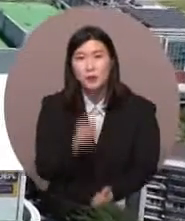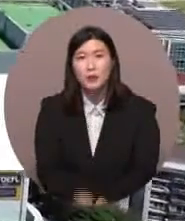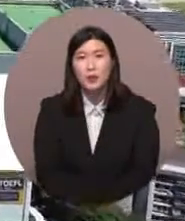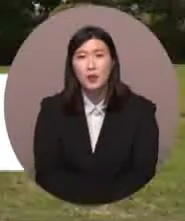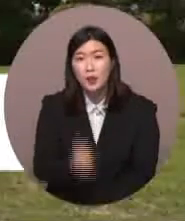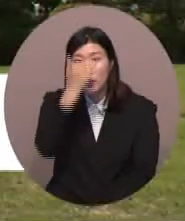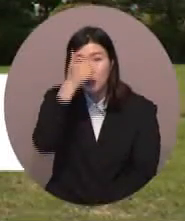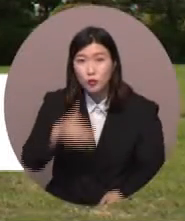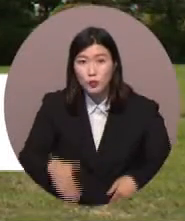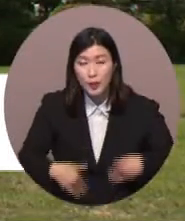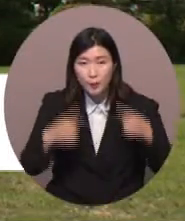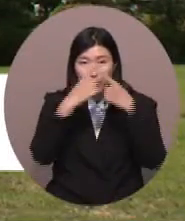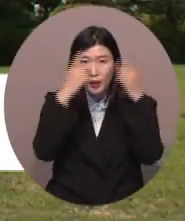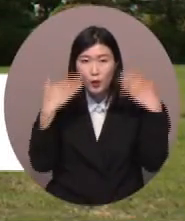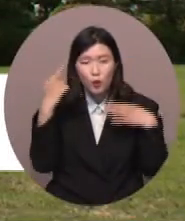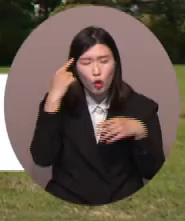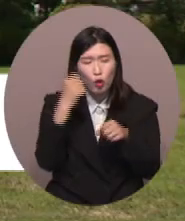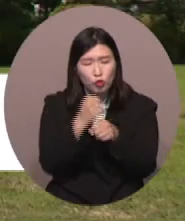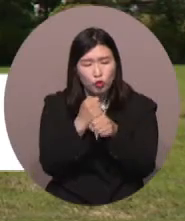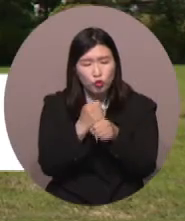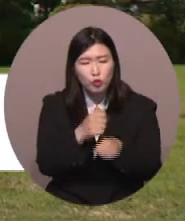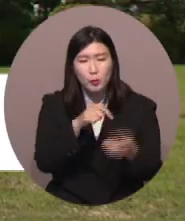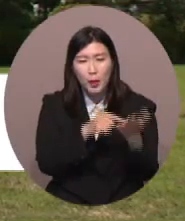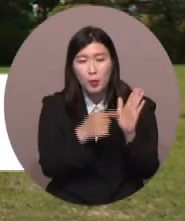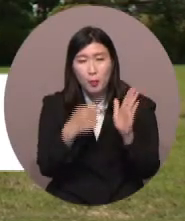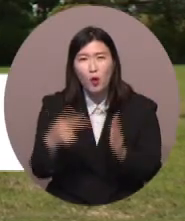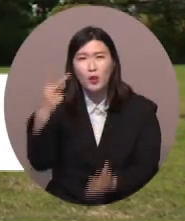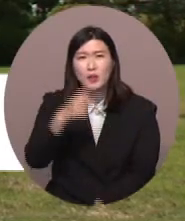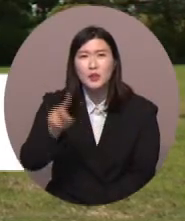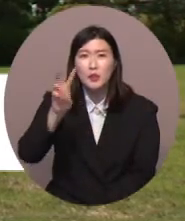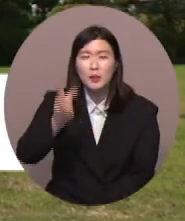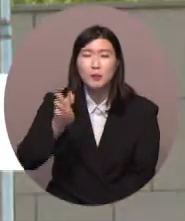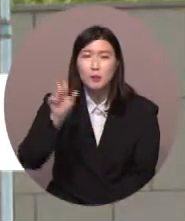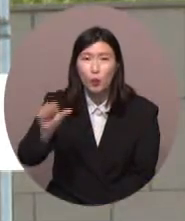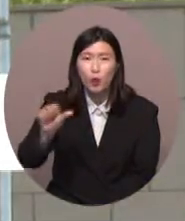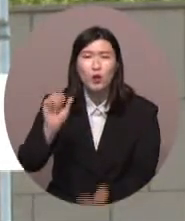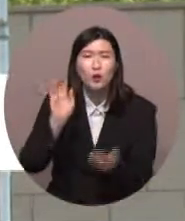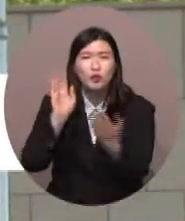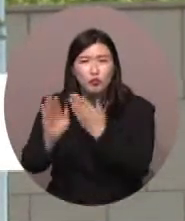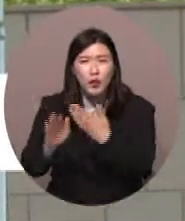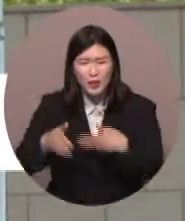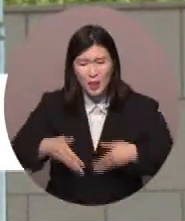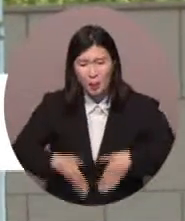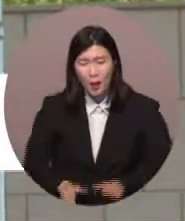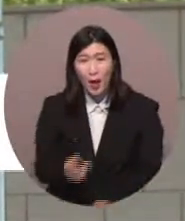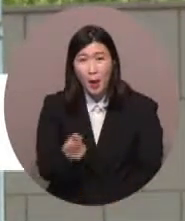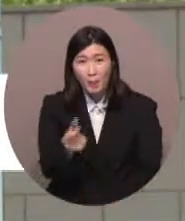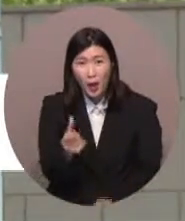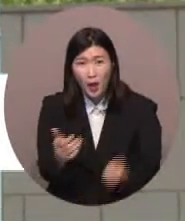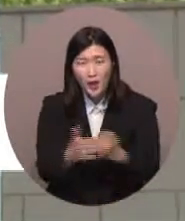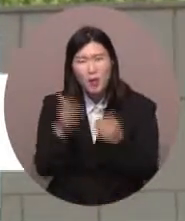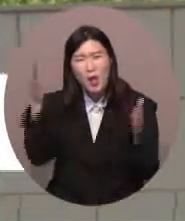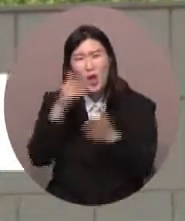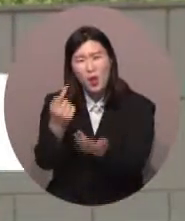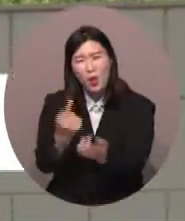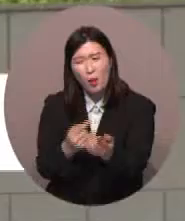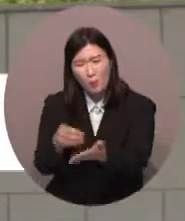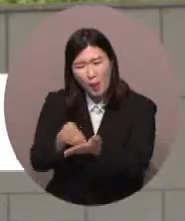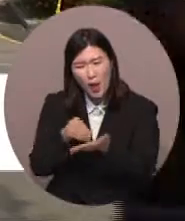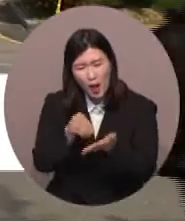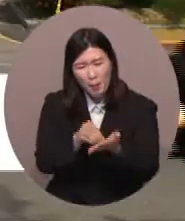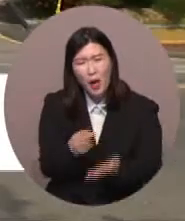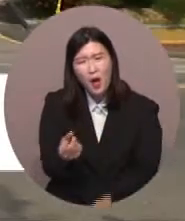연구 영역 에 따르면 오는 2035년 이후에는 충남대 등 지역 거점 국립대학 또 학령인구